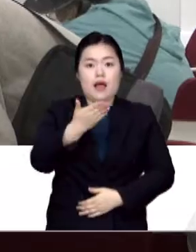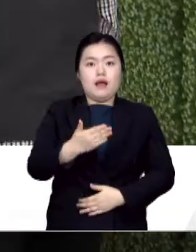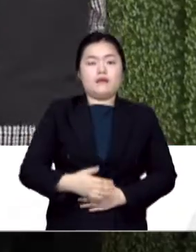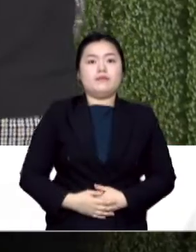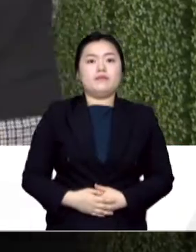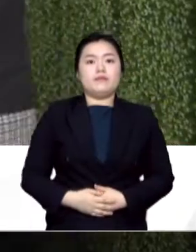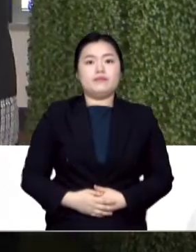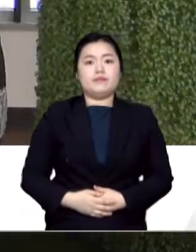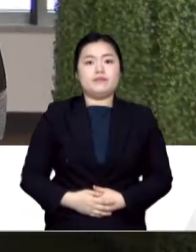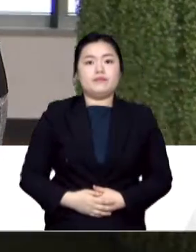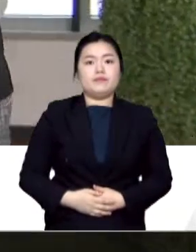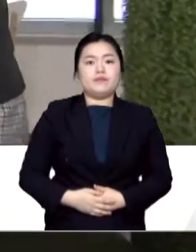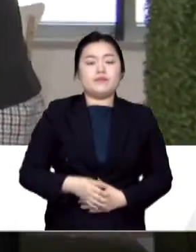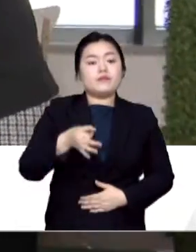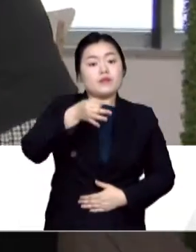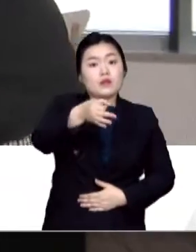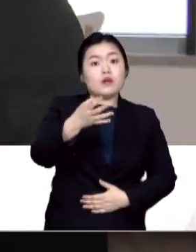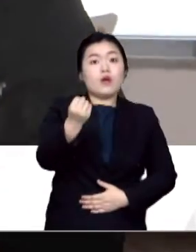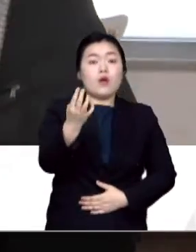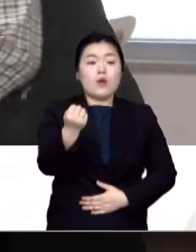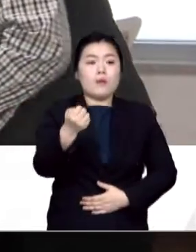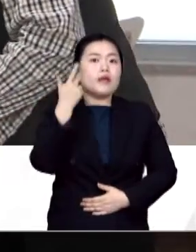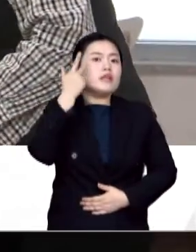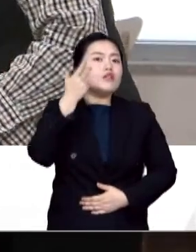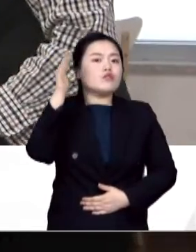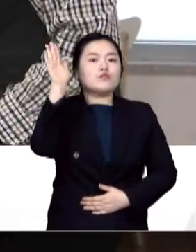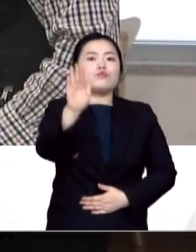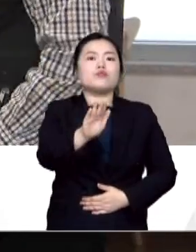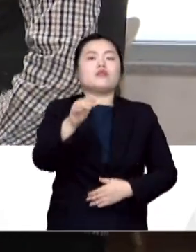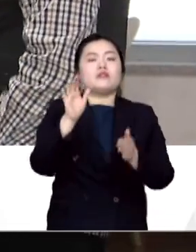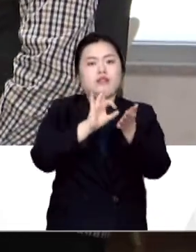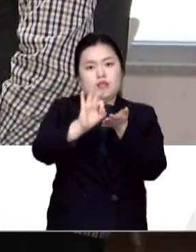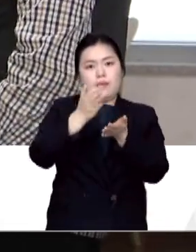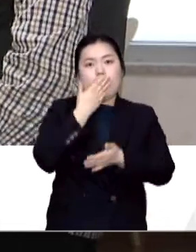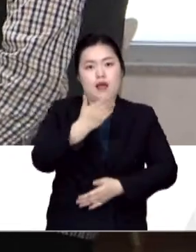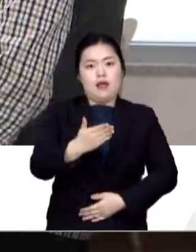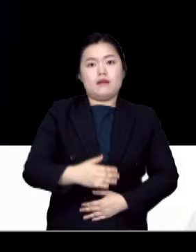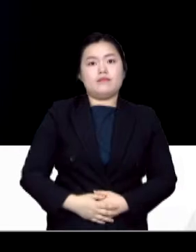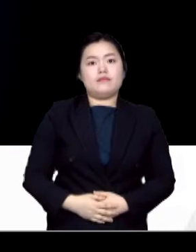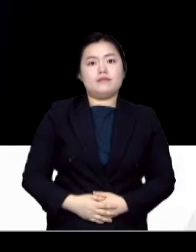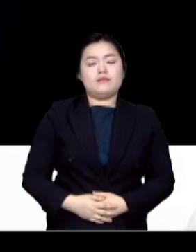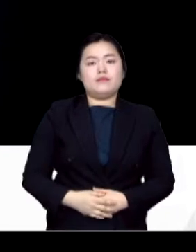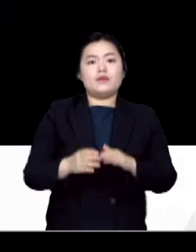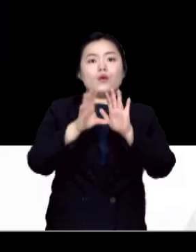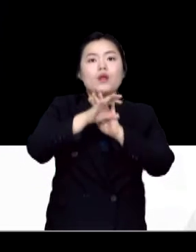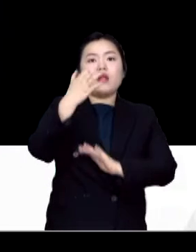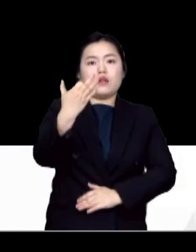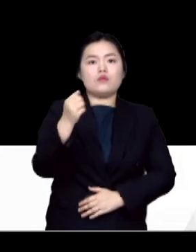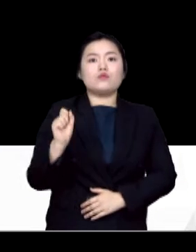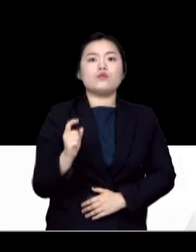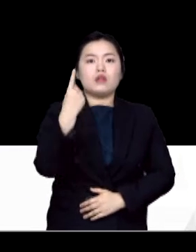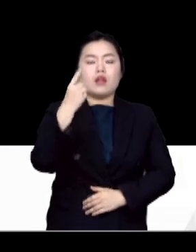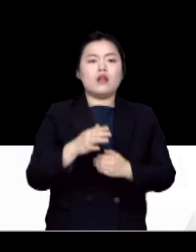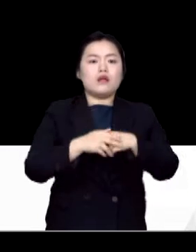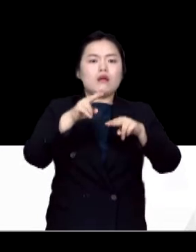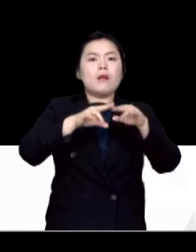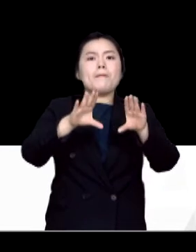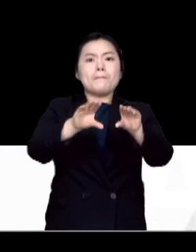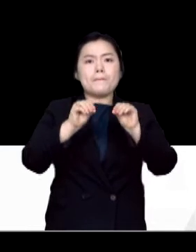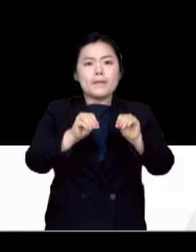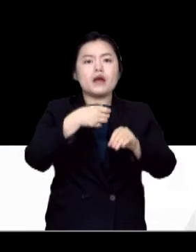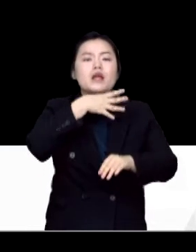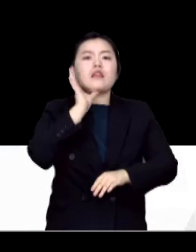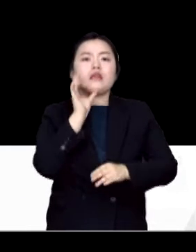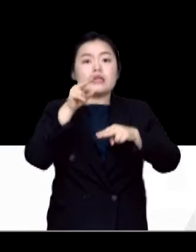됩니다. 해당 지원액은 수령 후 일주일 후부터 사용이 가능합니다. 코로나19로 중단됐던